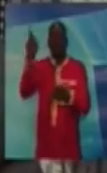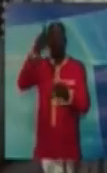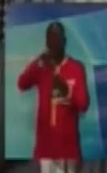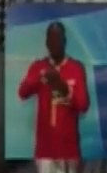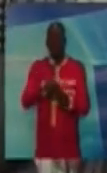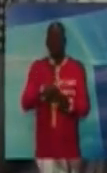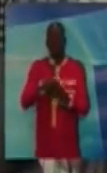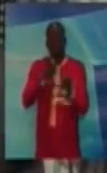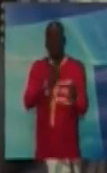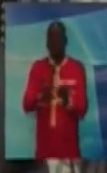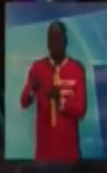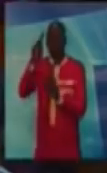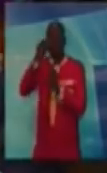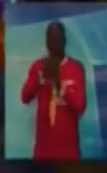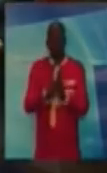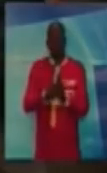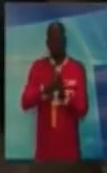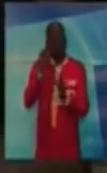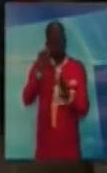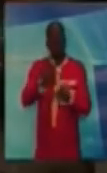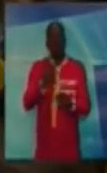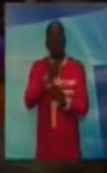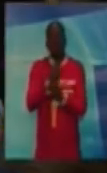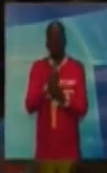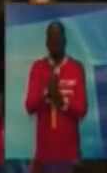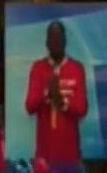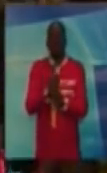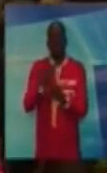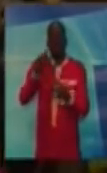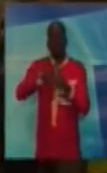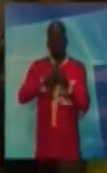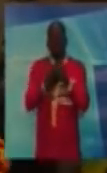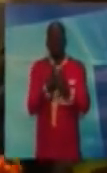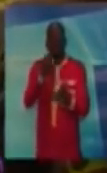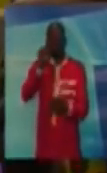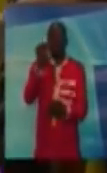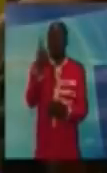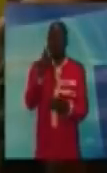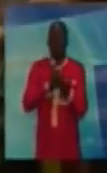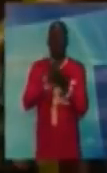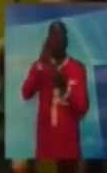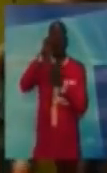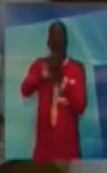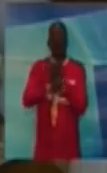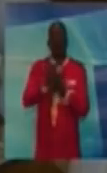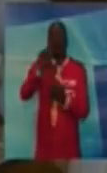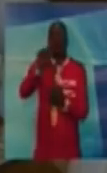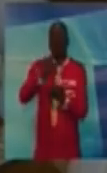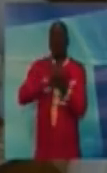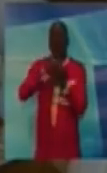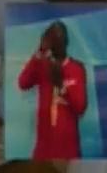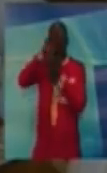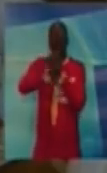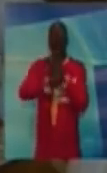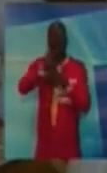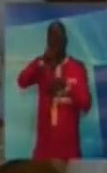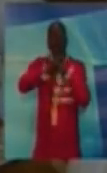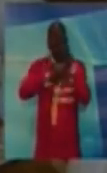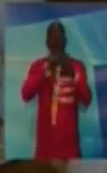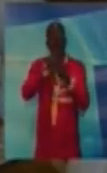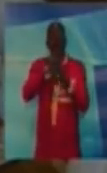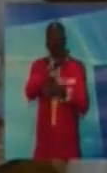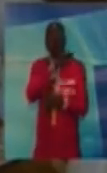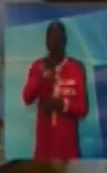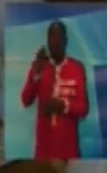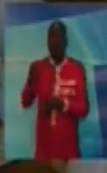au coût opérationnel de l'activité. Cette campagne qui se déroulera du 21 juin au 20 juillet sur toute l'étendue du